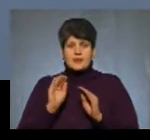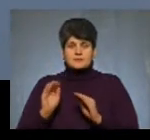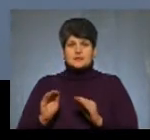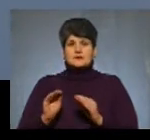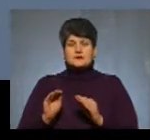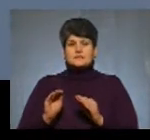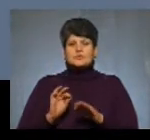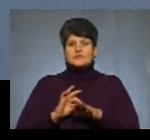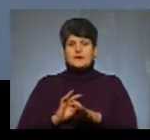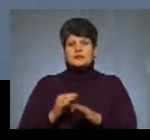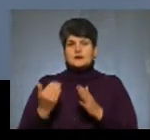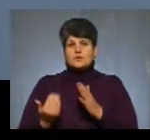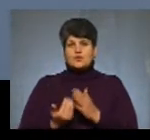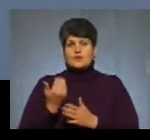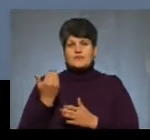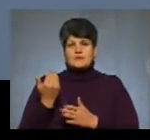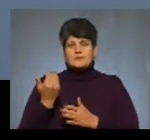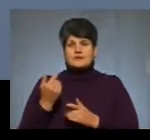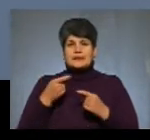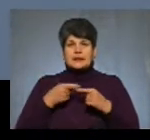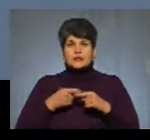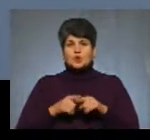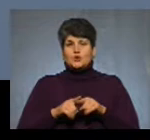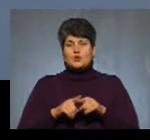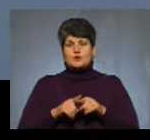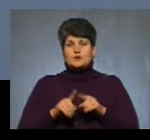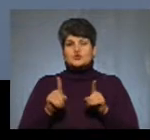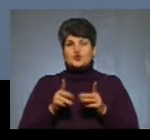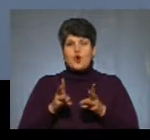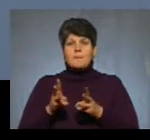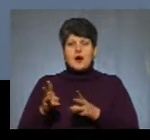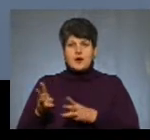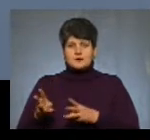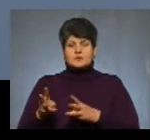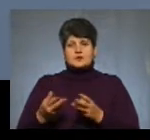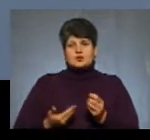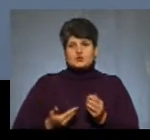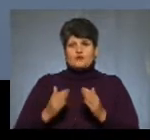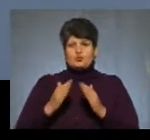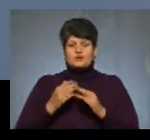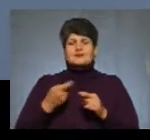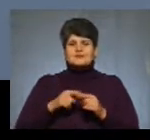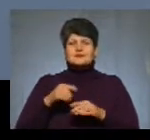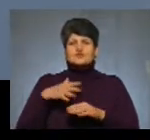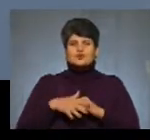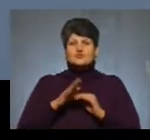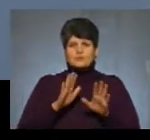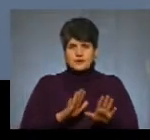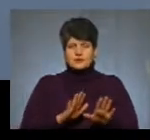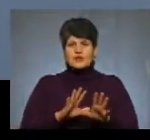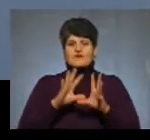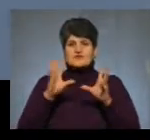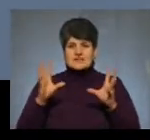введення нових, скажімо, технологій щодо опалення житлового будинку. Це зрозуміло, але